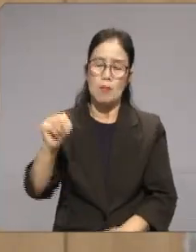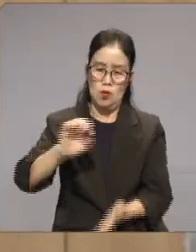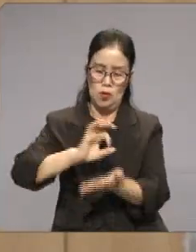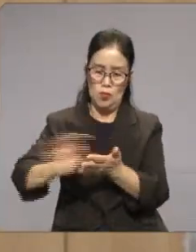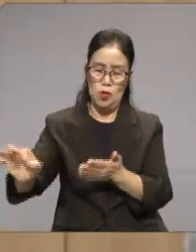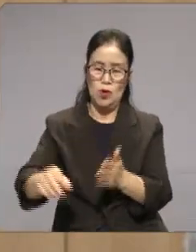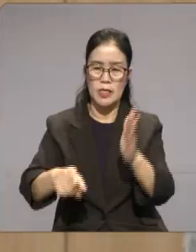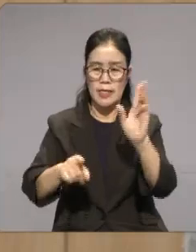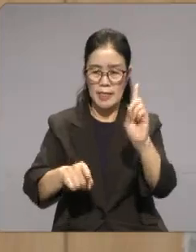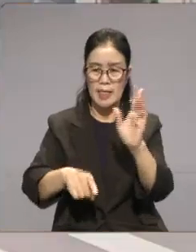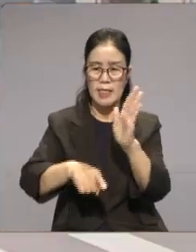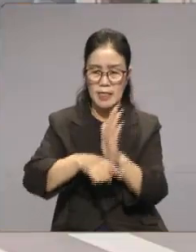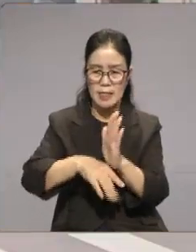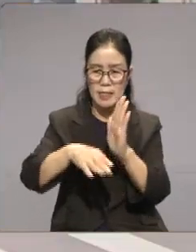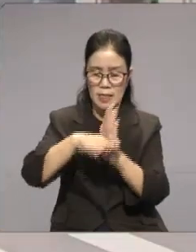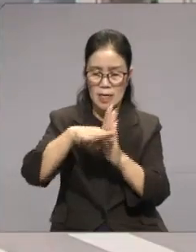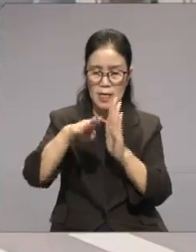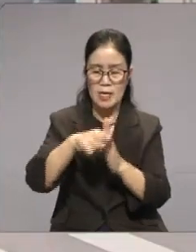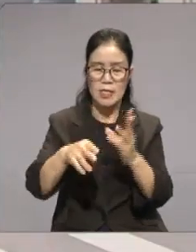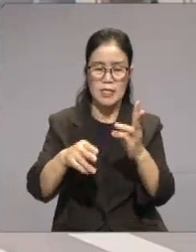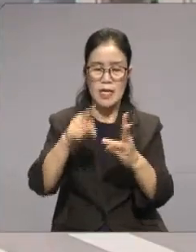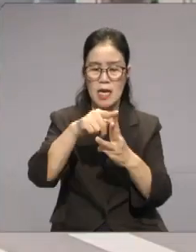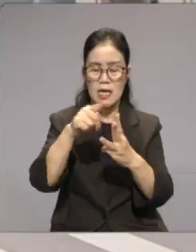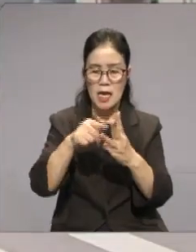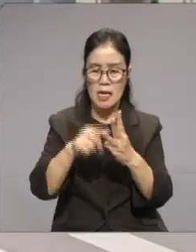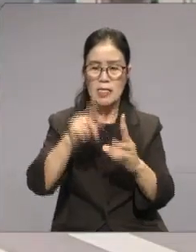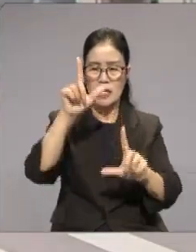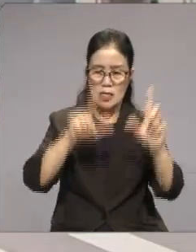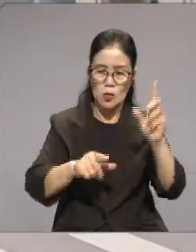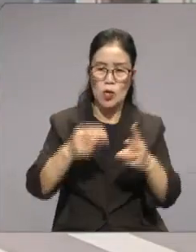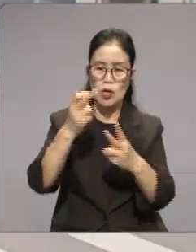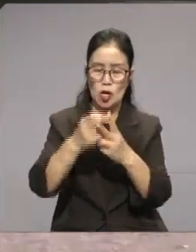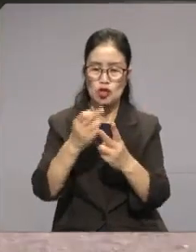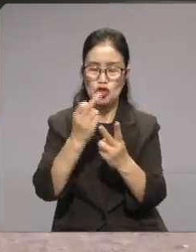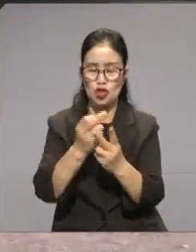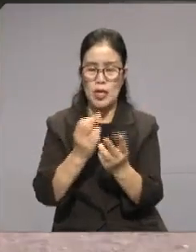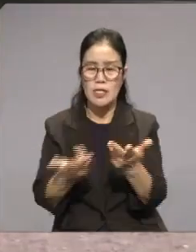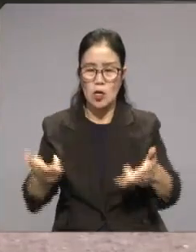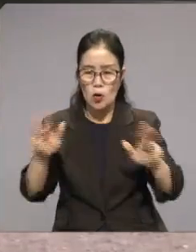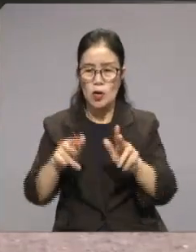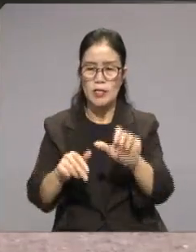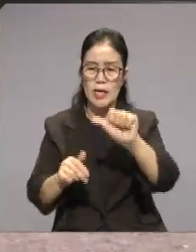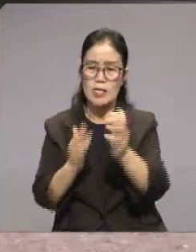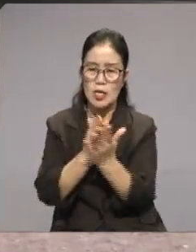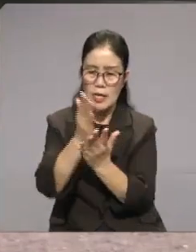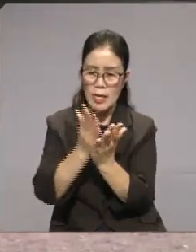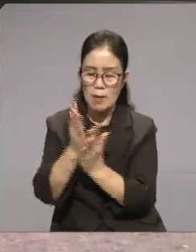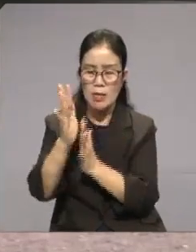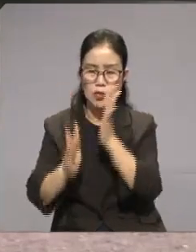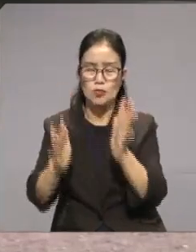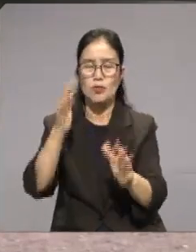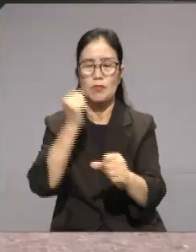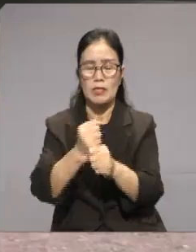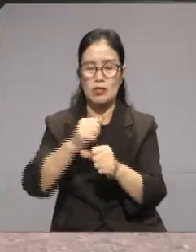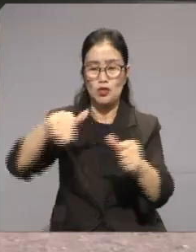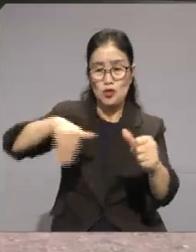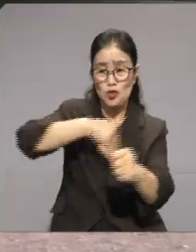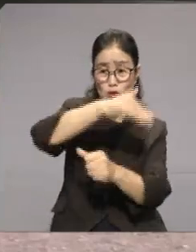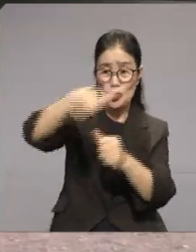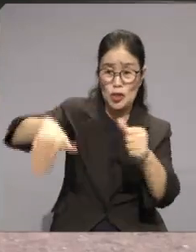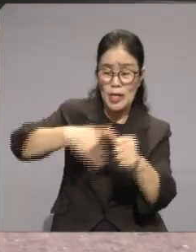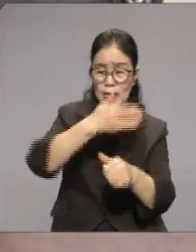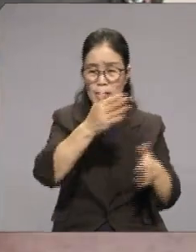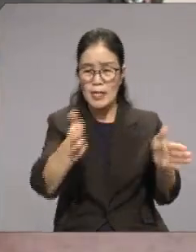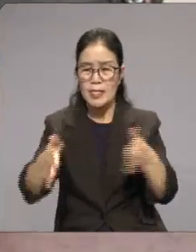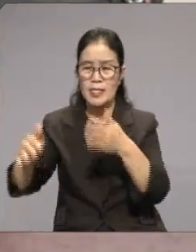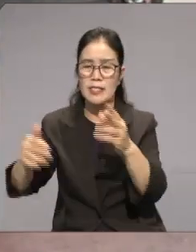1, 2단계로 나눠 3개의 상징 공간과 12개 정원, 5개 테마 숲 등을 조성하고 둘레길